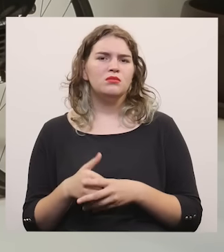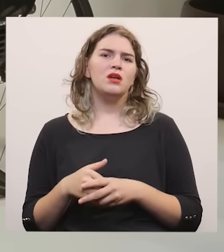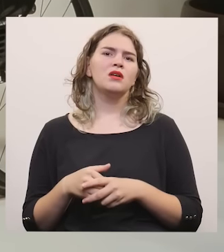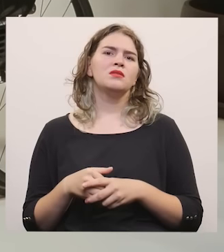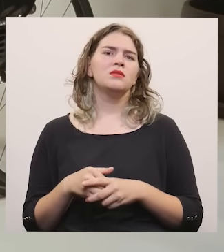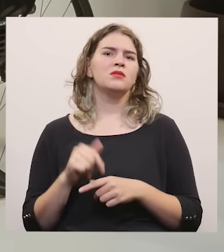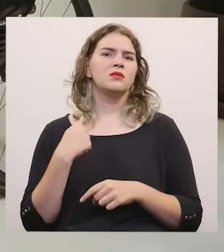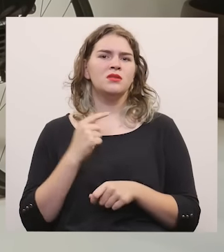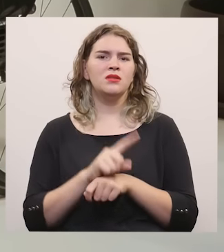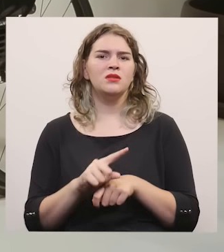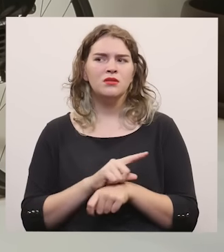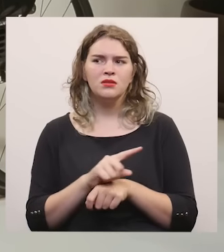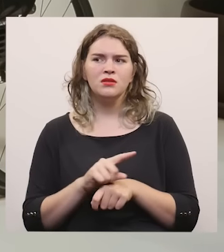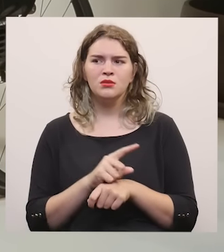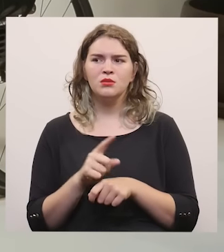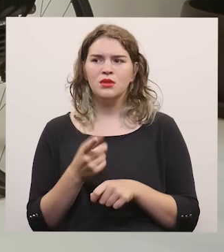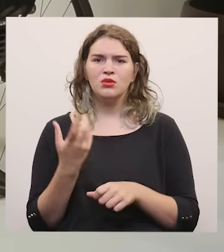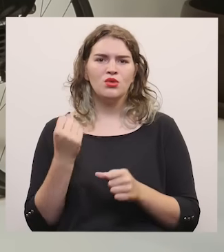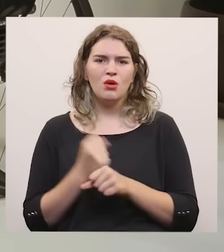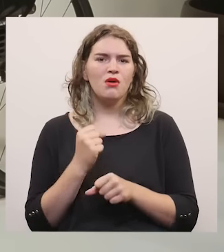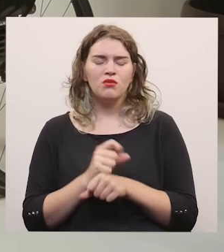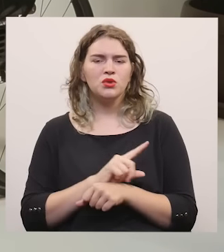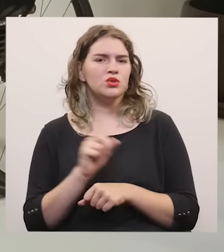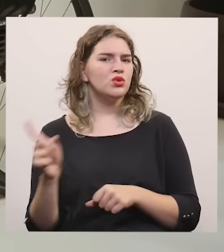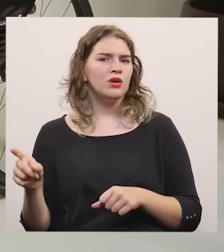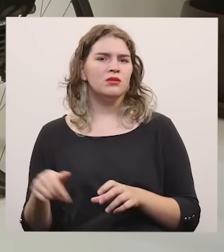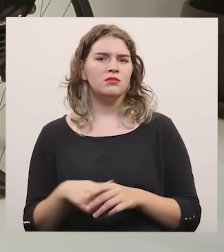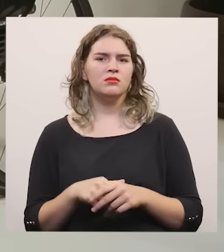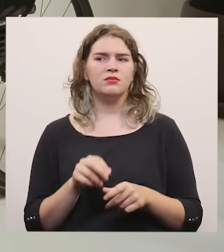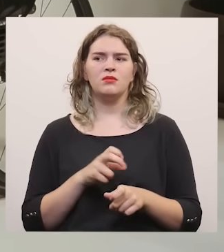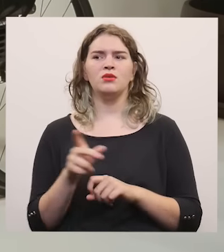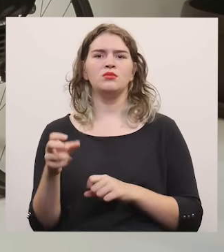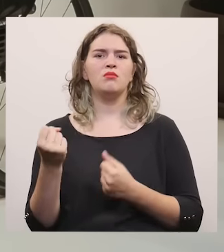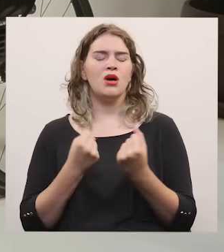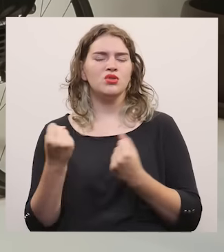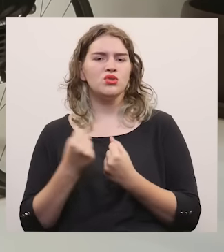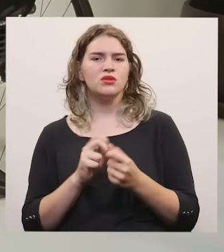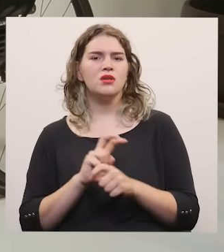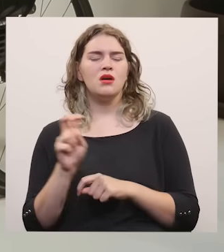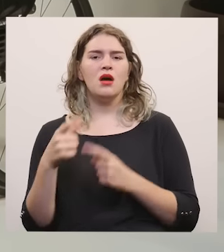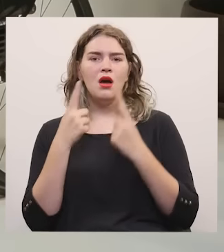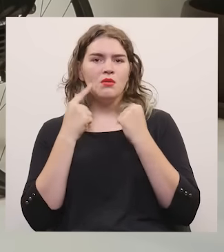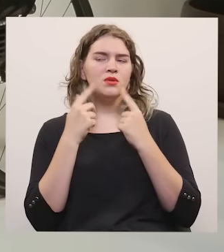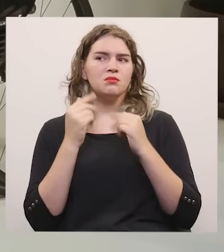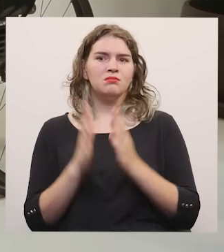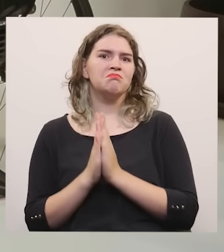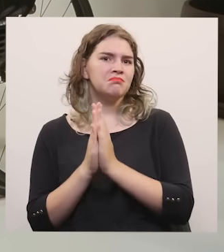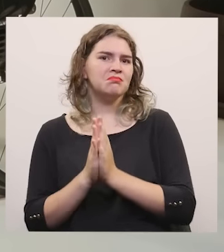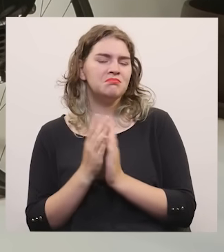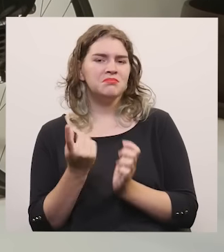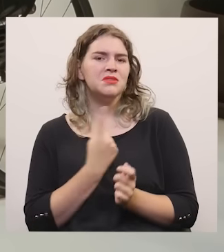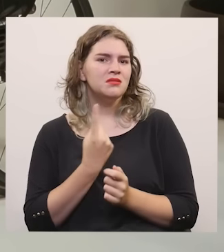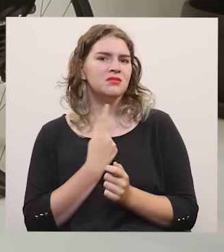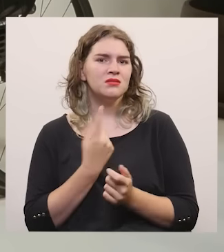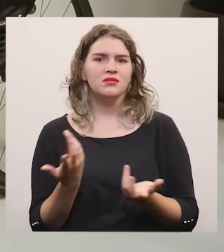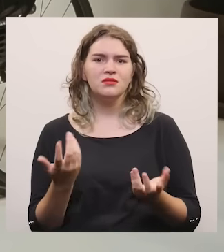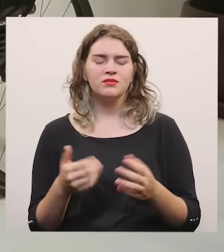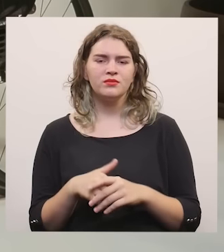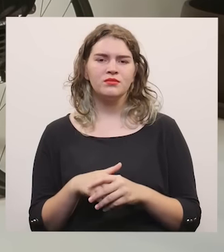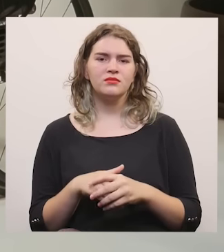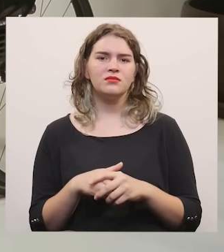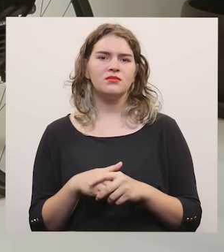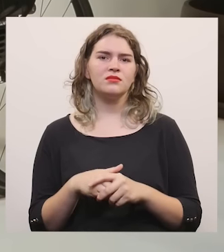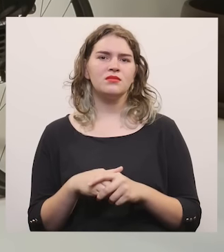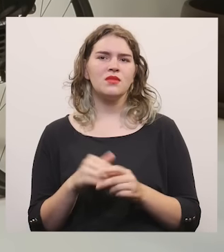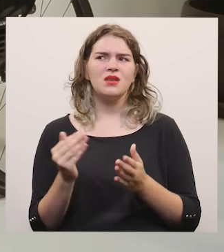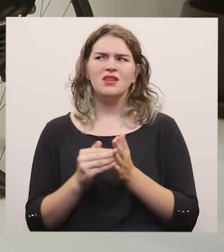și așa mai departe. În momentele acelea, cum n-am mai făcut-o niciodată, m-am dus în mașină și țin minte că am plâns și m-am rugat lui Dumnezeu. Atât am, deci nu